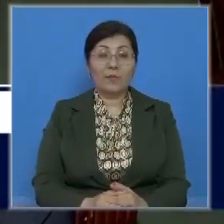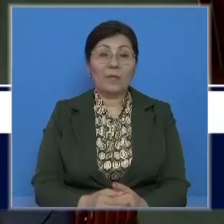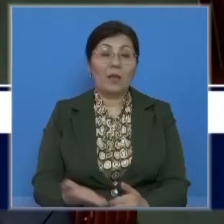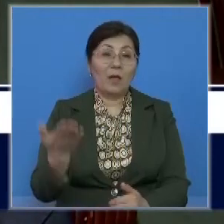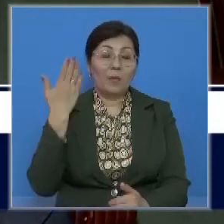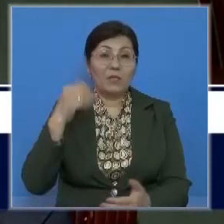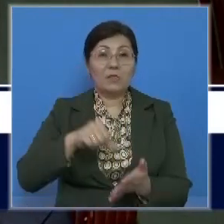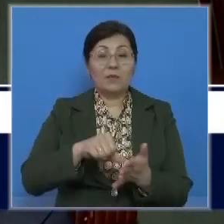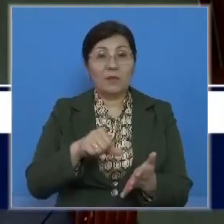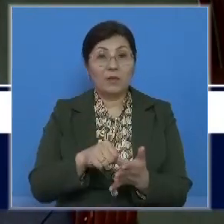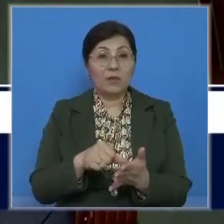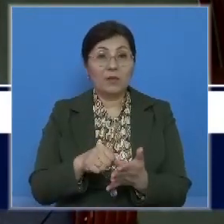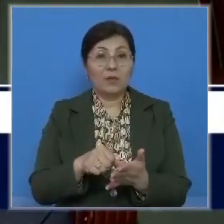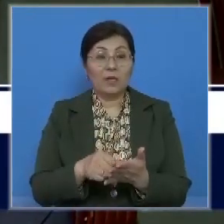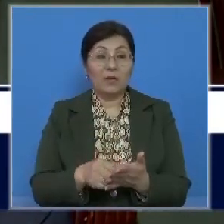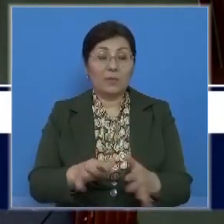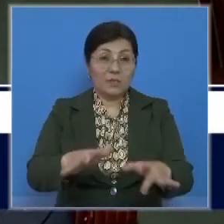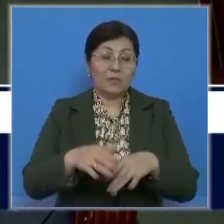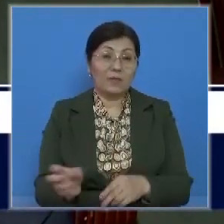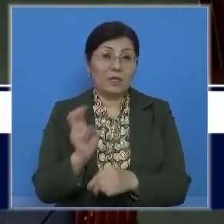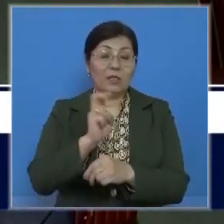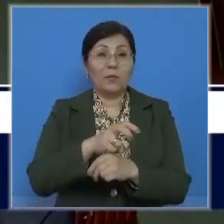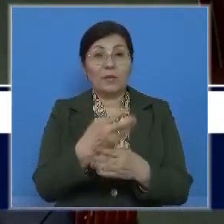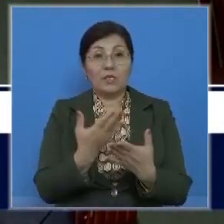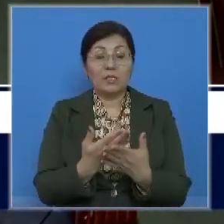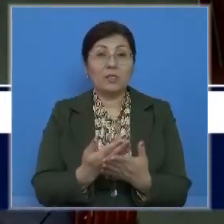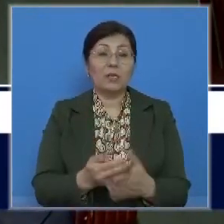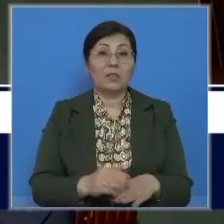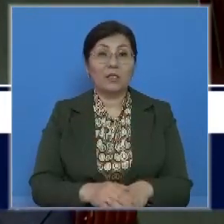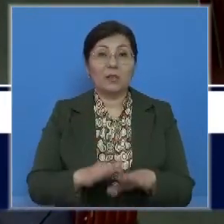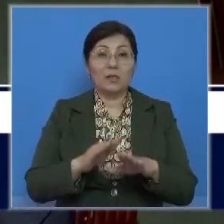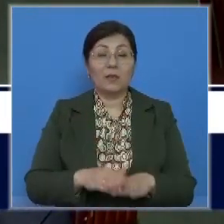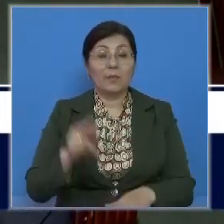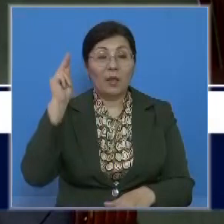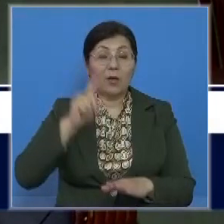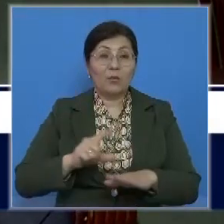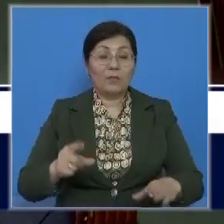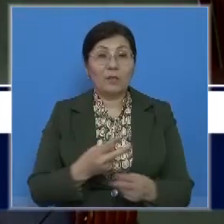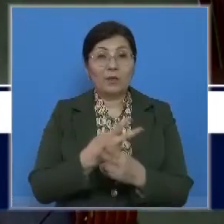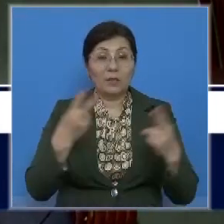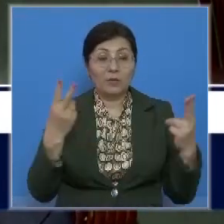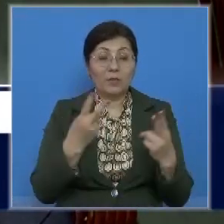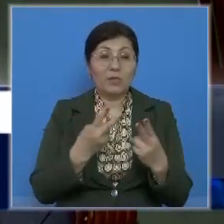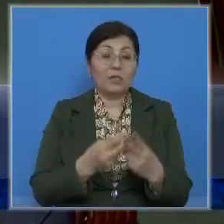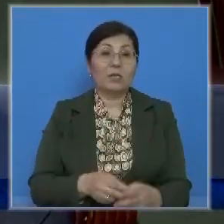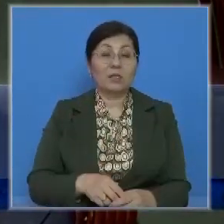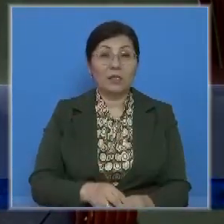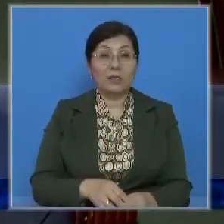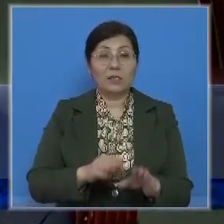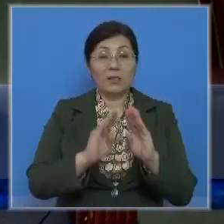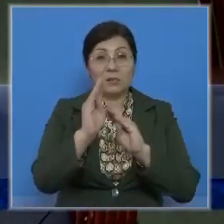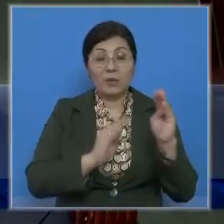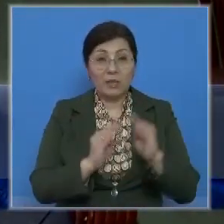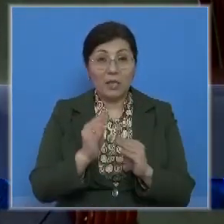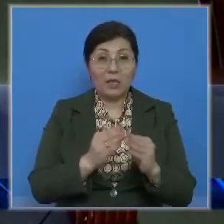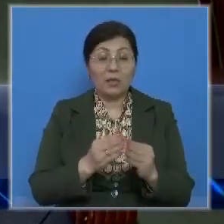Недавно, помимо учителей, к нам в качестве зрителей пришли школьники. Они были удивлены, когда увидели спектакли на тему войны. Война была такой, мы как